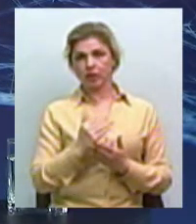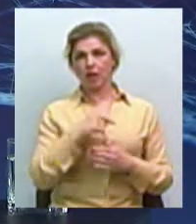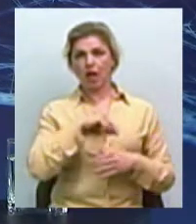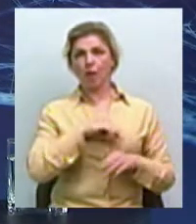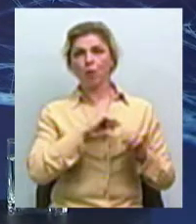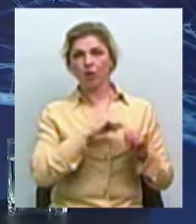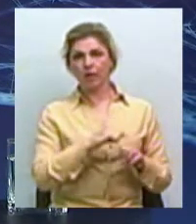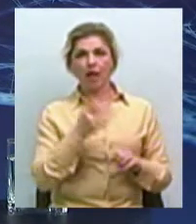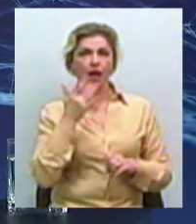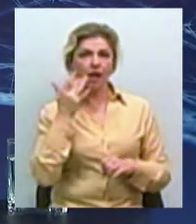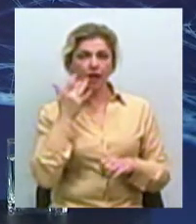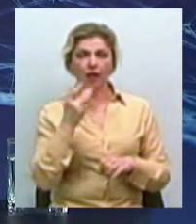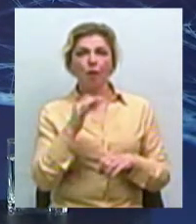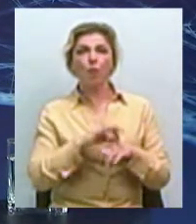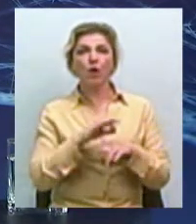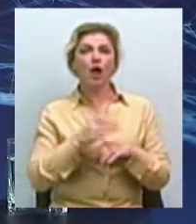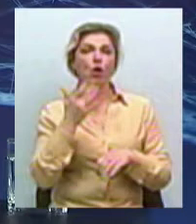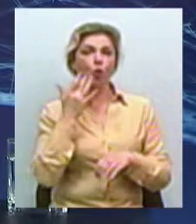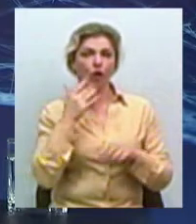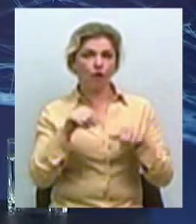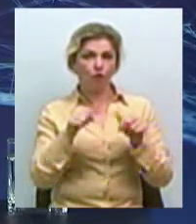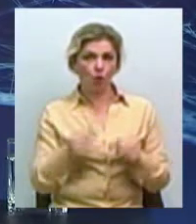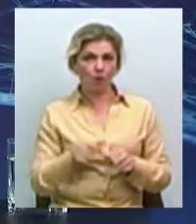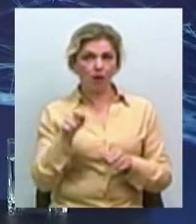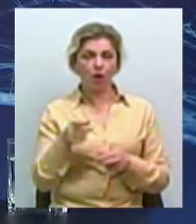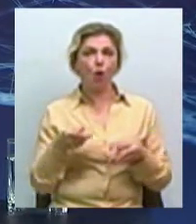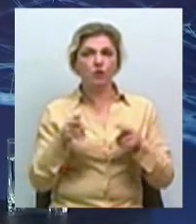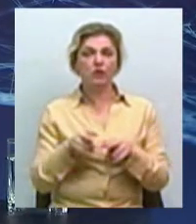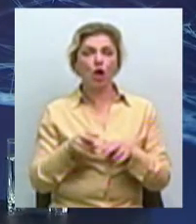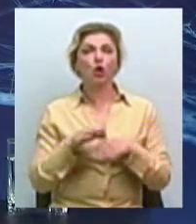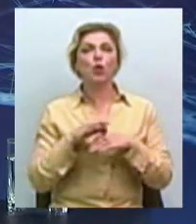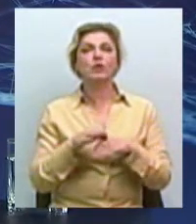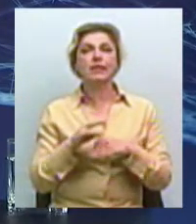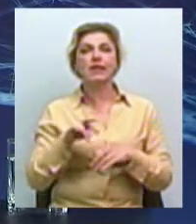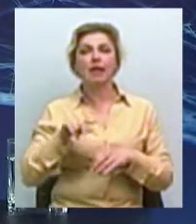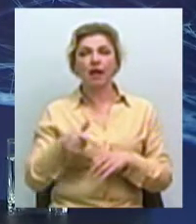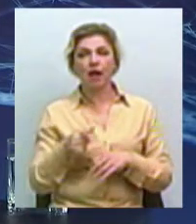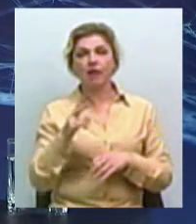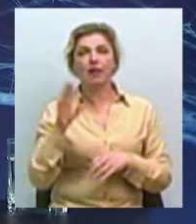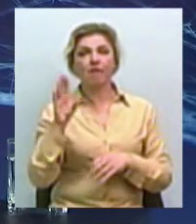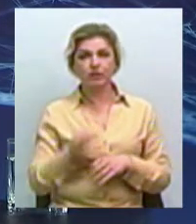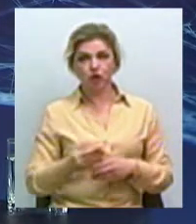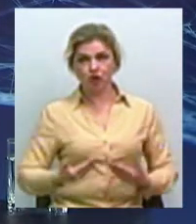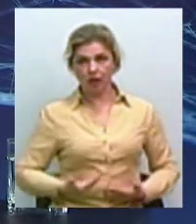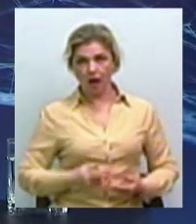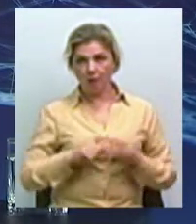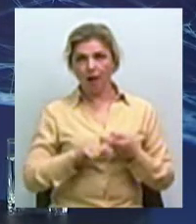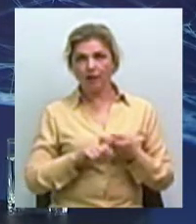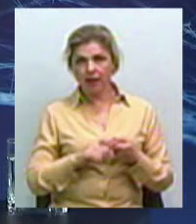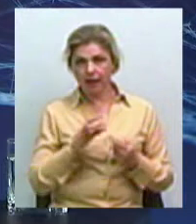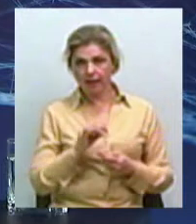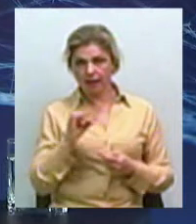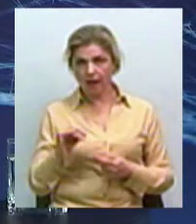в легкій формі, тобто ця людина у нас залишається носієм цієї бактерії, якби на все життя, але вона може бути